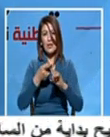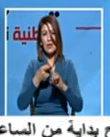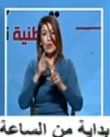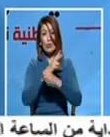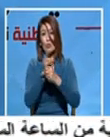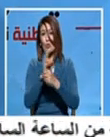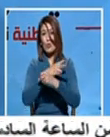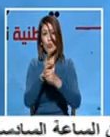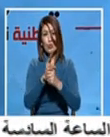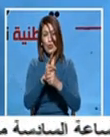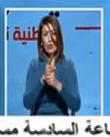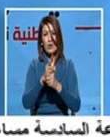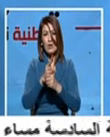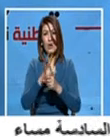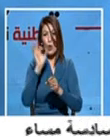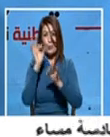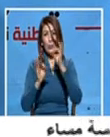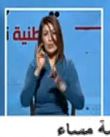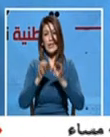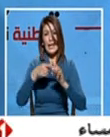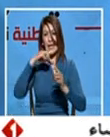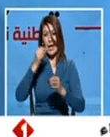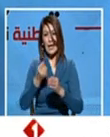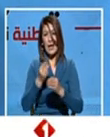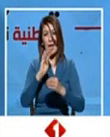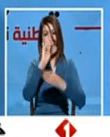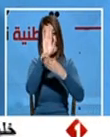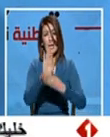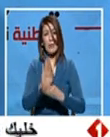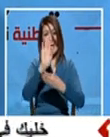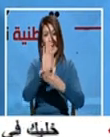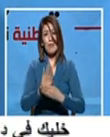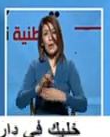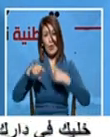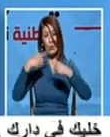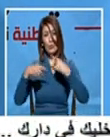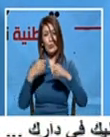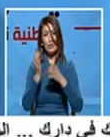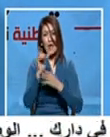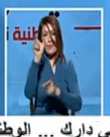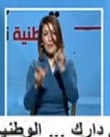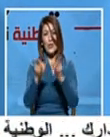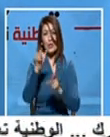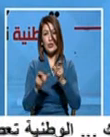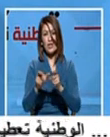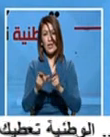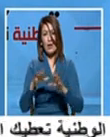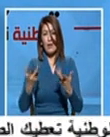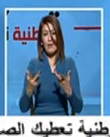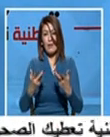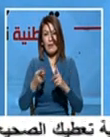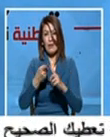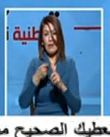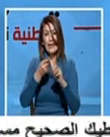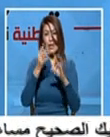تشكل خطر هما بيدهم، كان احنا ما نتلهاوش بهم كان باش تلهاو كان بالمرضى وبالكوفيد،